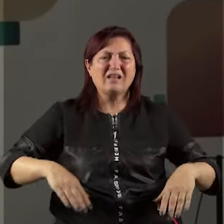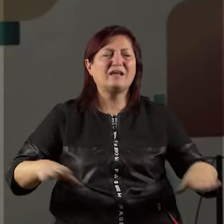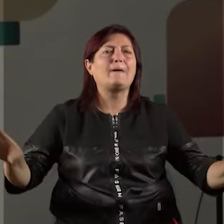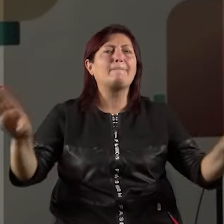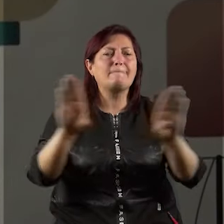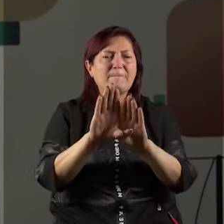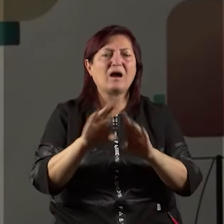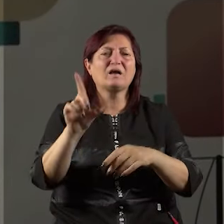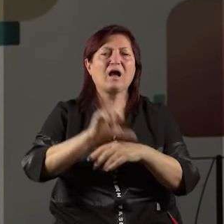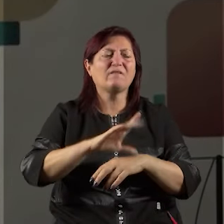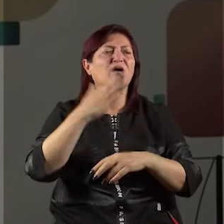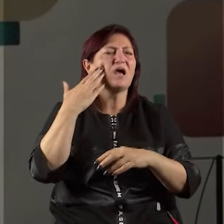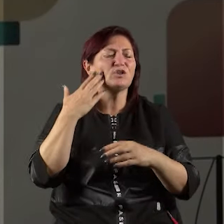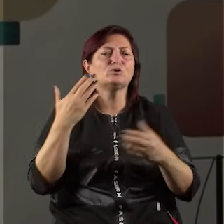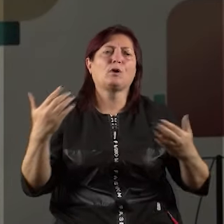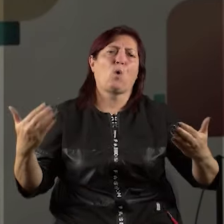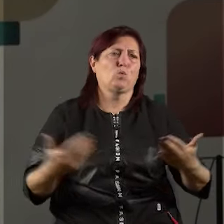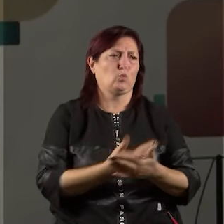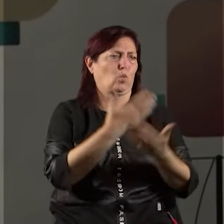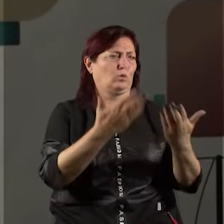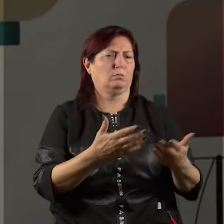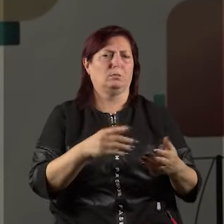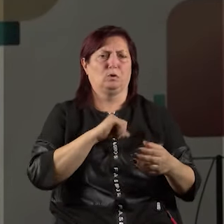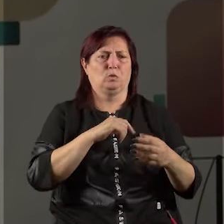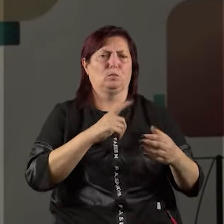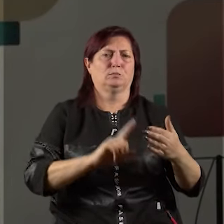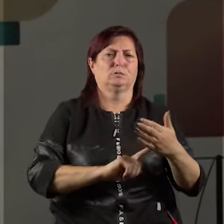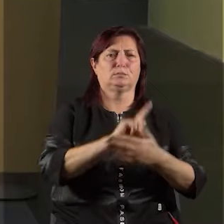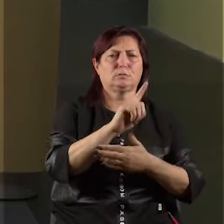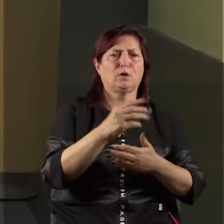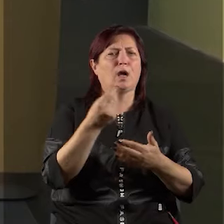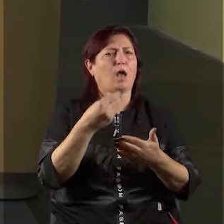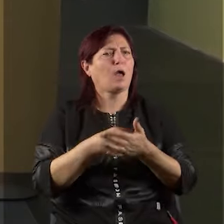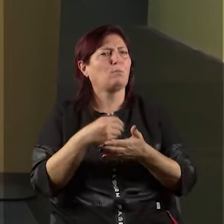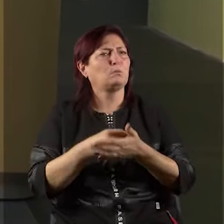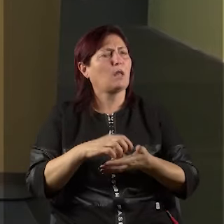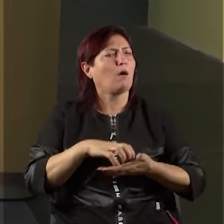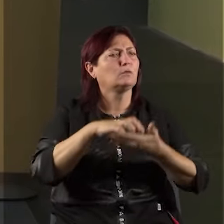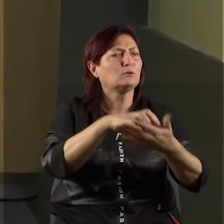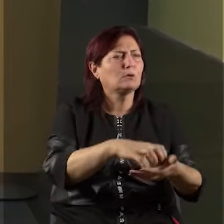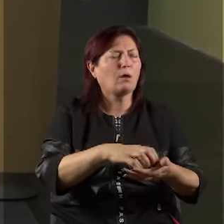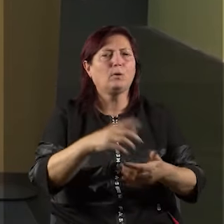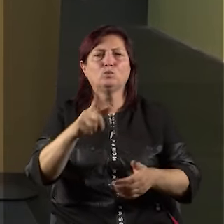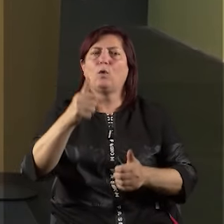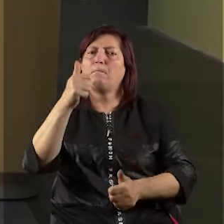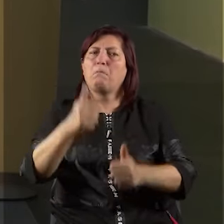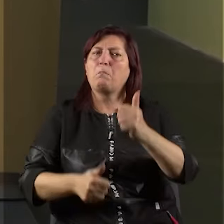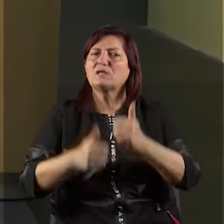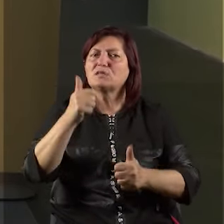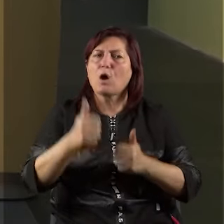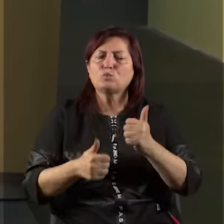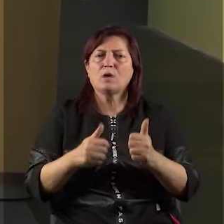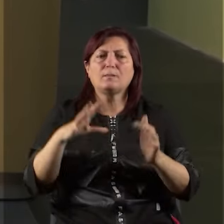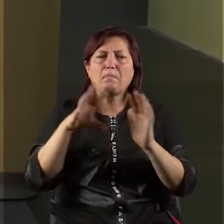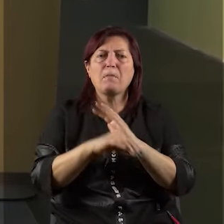հեշտ է, քան նոր բան ստեղծելը։ Ստեղծեք գրական մեկ այլ հիմնադրամ, միություն, ստեղծեք մրցակցության մեջ նա ինքն իրան